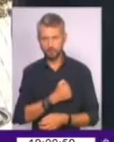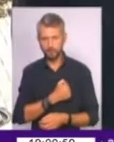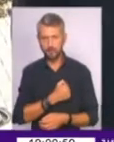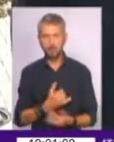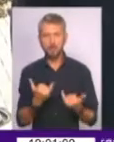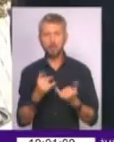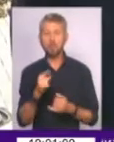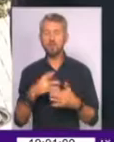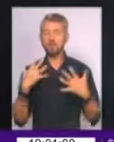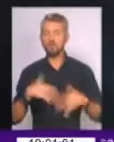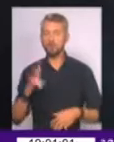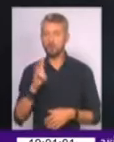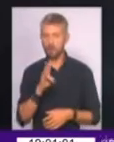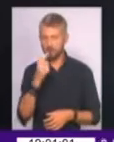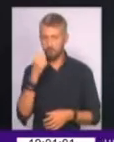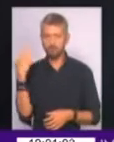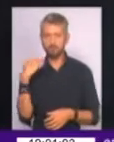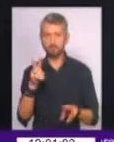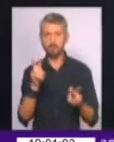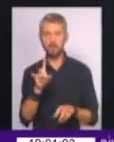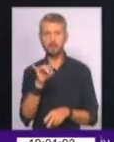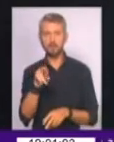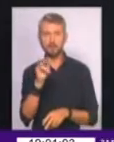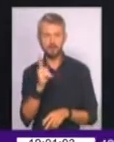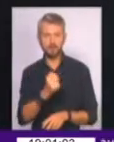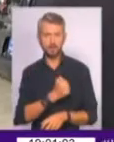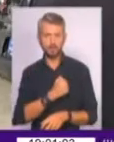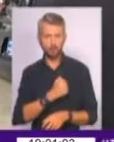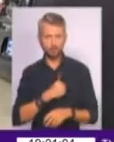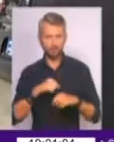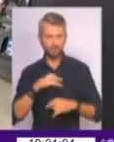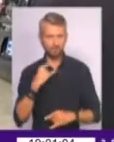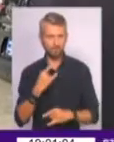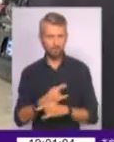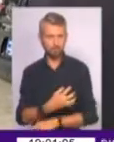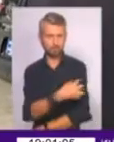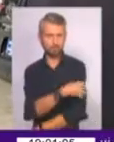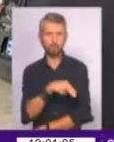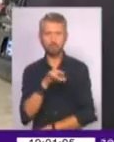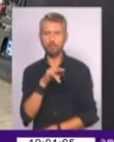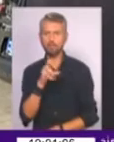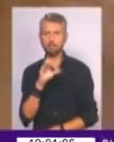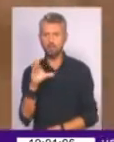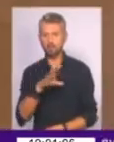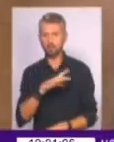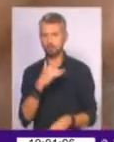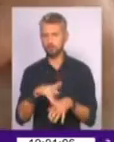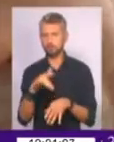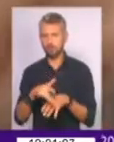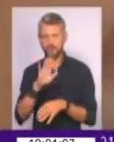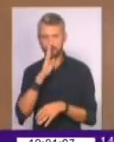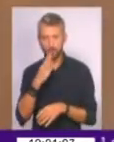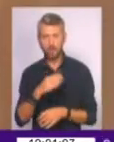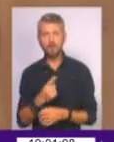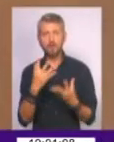Сьогодні він у рясі, а донедавна під позивним «Рідік» у військовій формі з шевронами батальйону «Донбас» нищив ворога. Отець Василь згадує день після розстрілу,